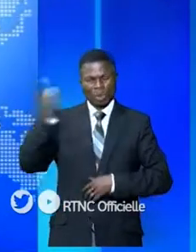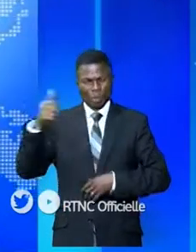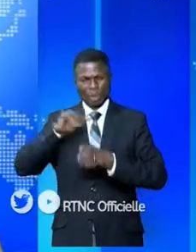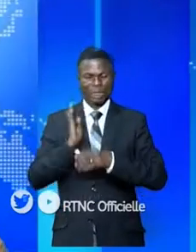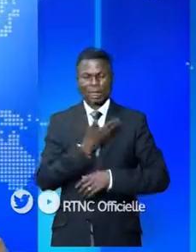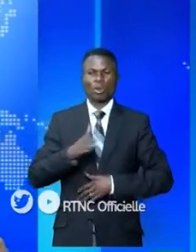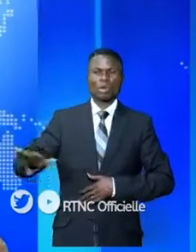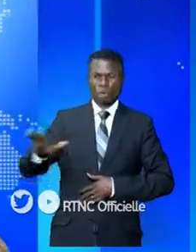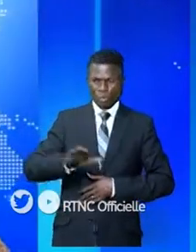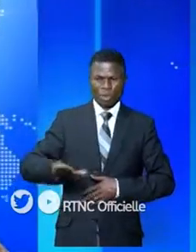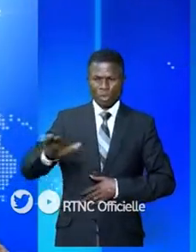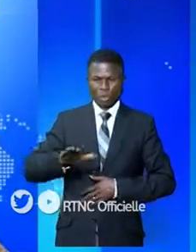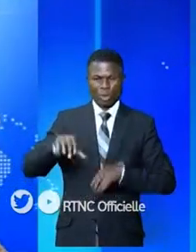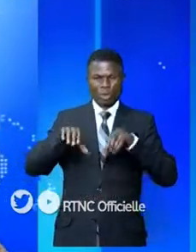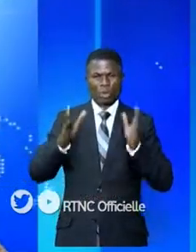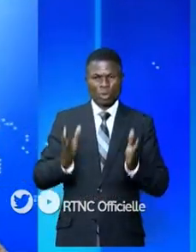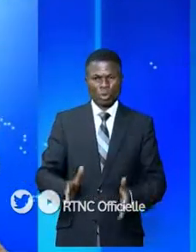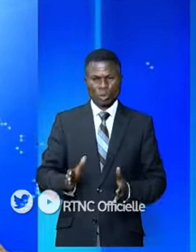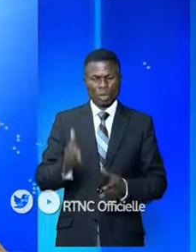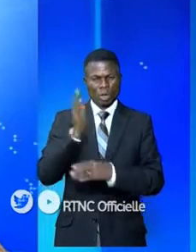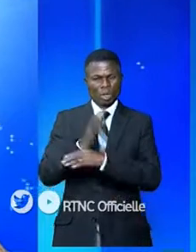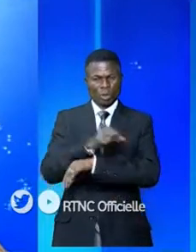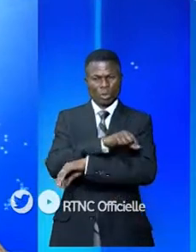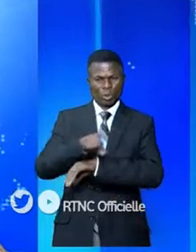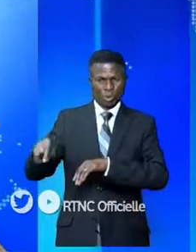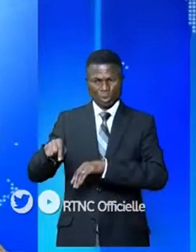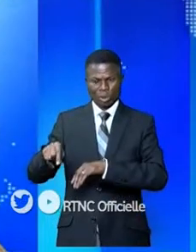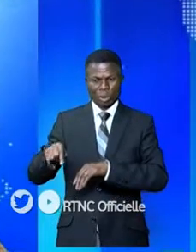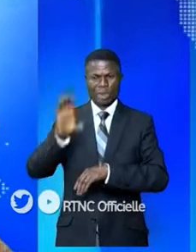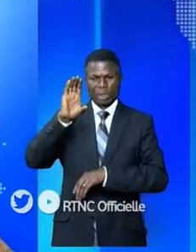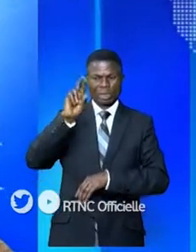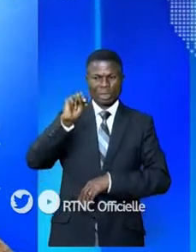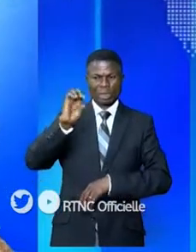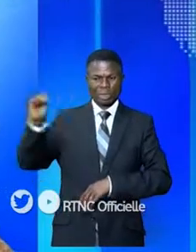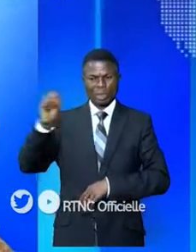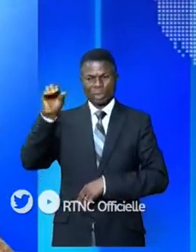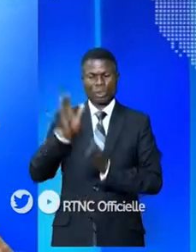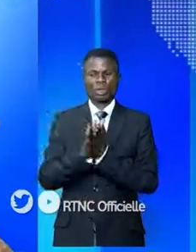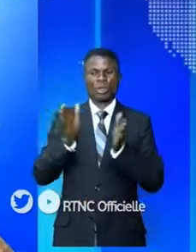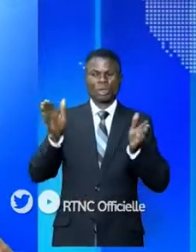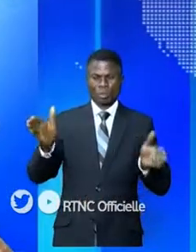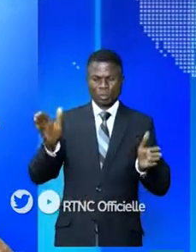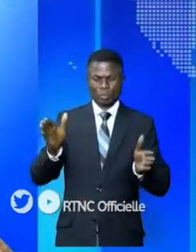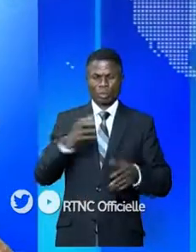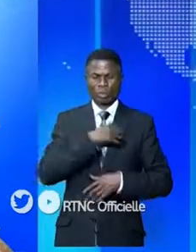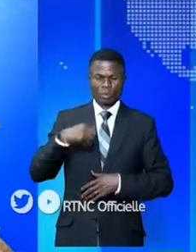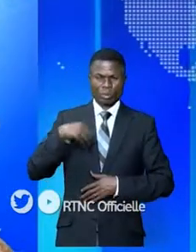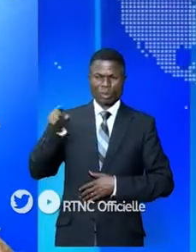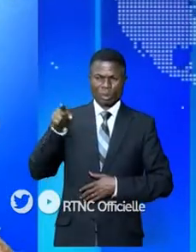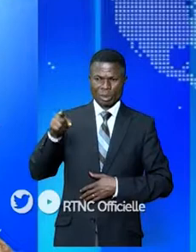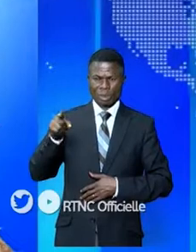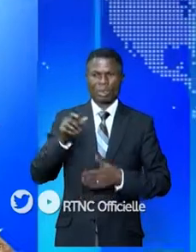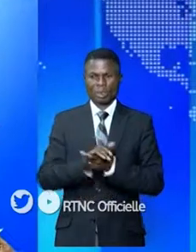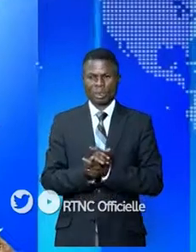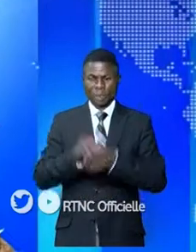à la nation congolaise. Pour le conseil d'administration de la CNSS, le directeur général Agnès